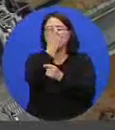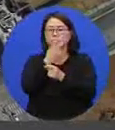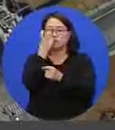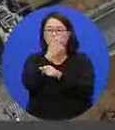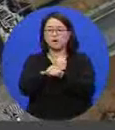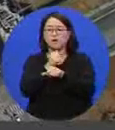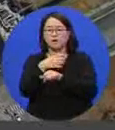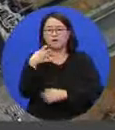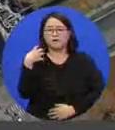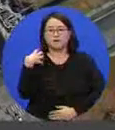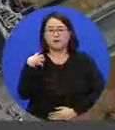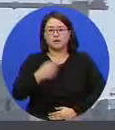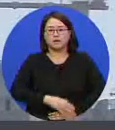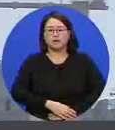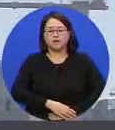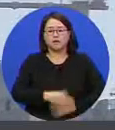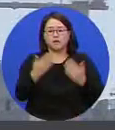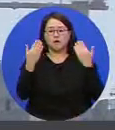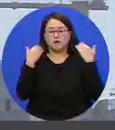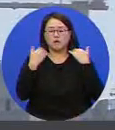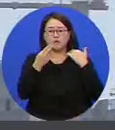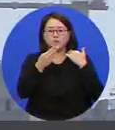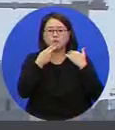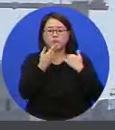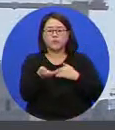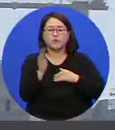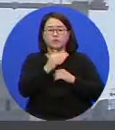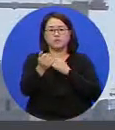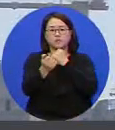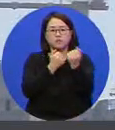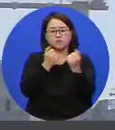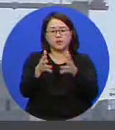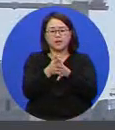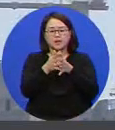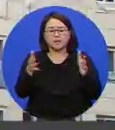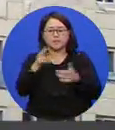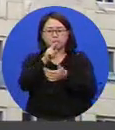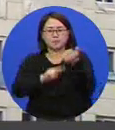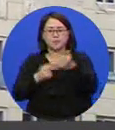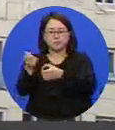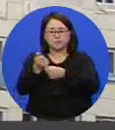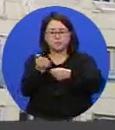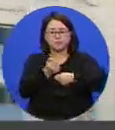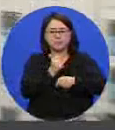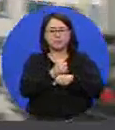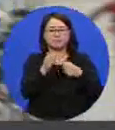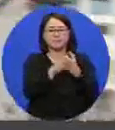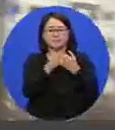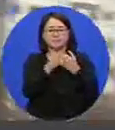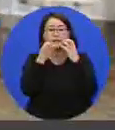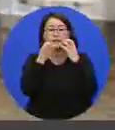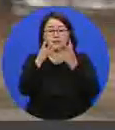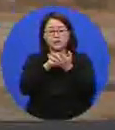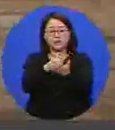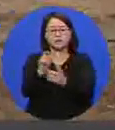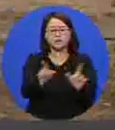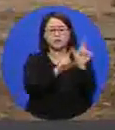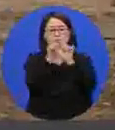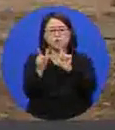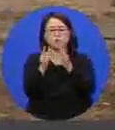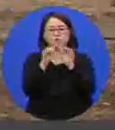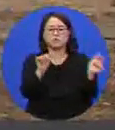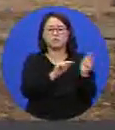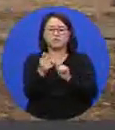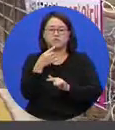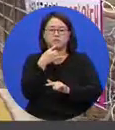개발 지구 내에 학교도 없는데 건설회사가 아파트 분양을 밀어붙이면서 새 아파트의 입주 예정자들만